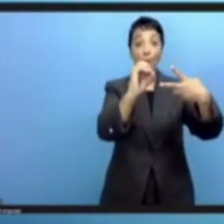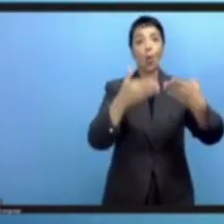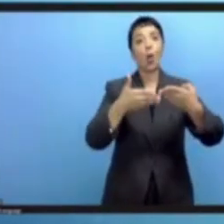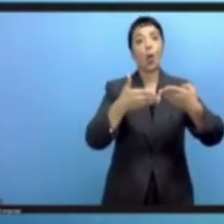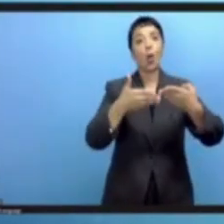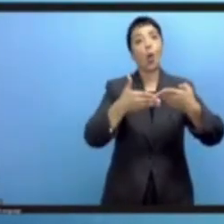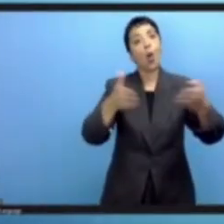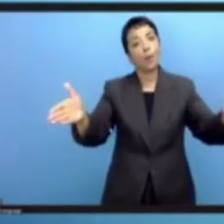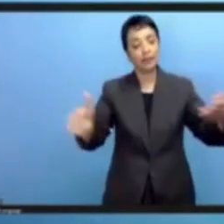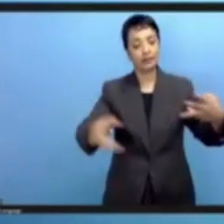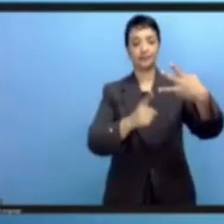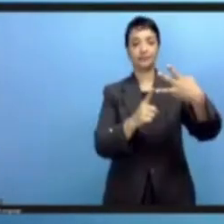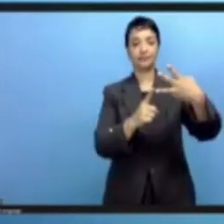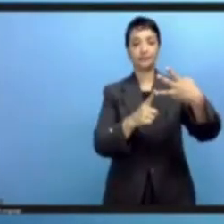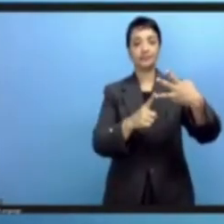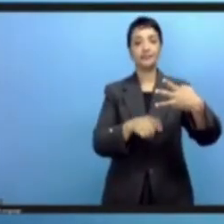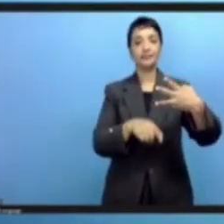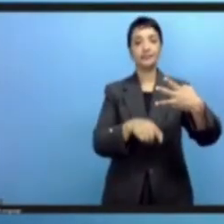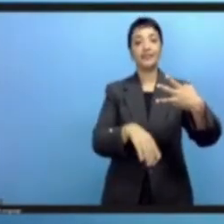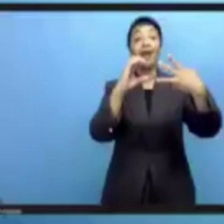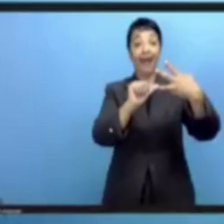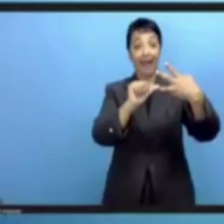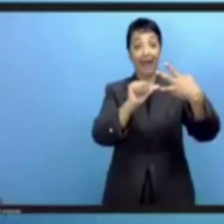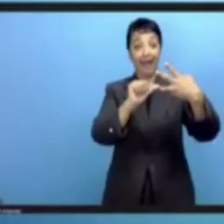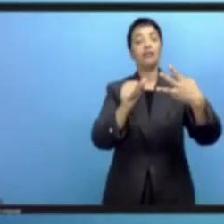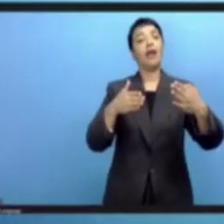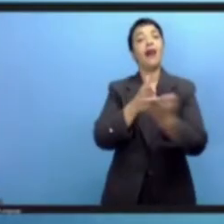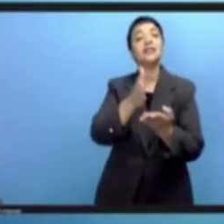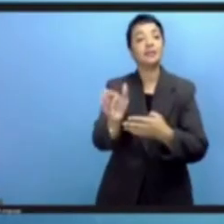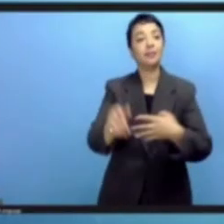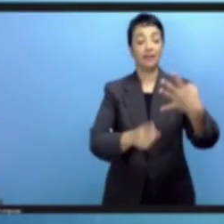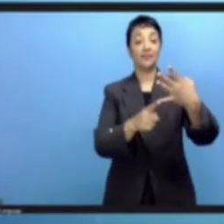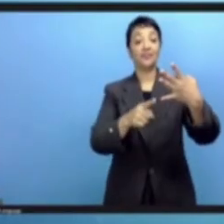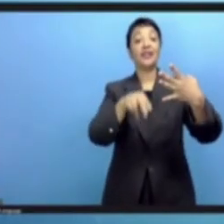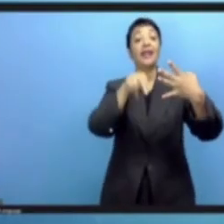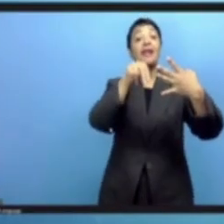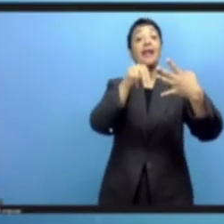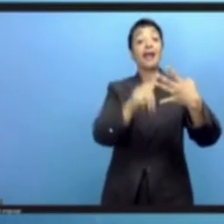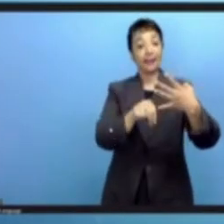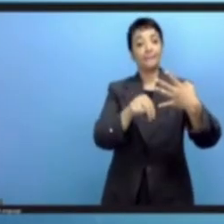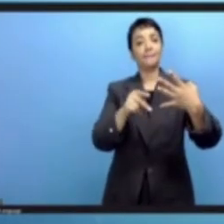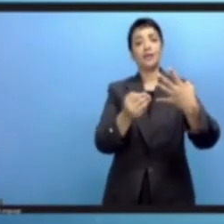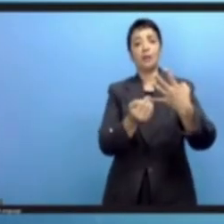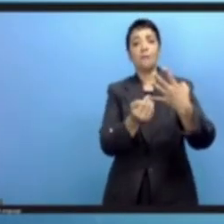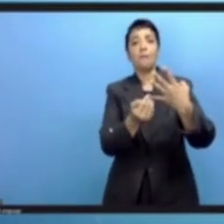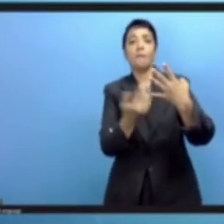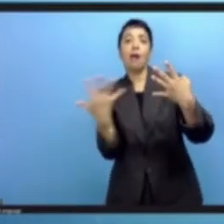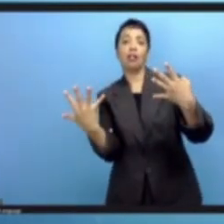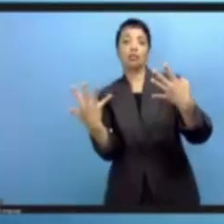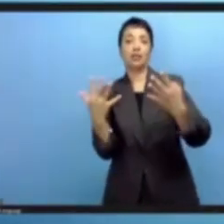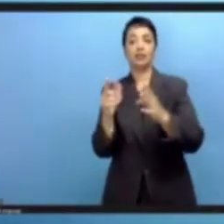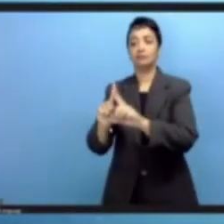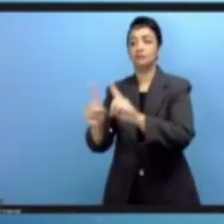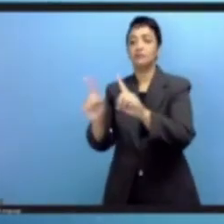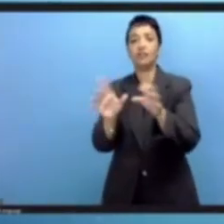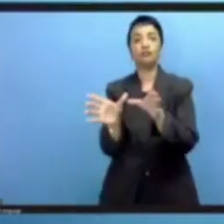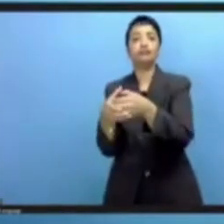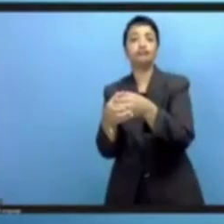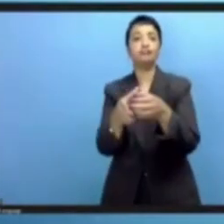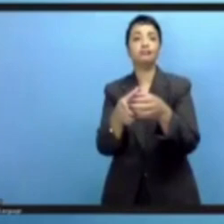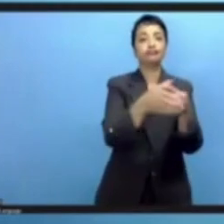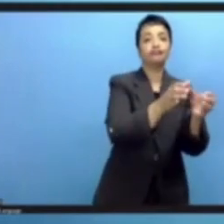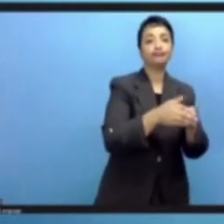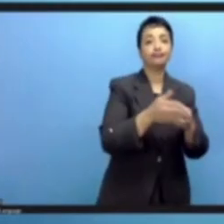R de ce cadre, Rome, R pour les droits humains, O pour un Internet